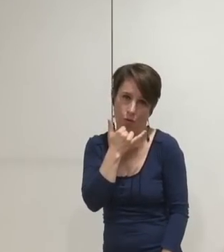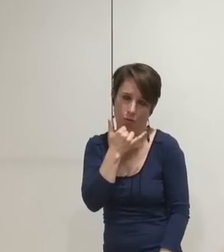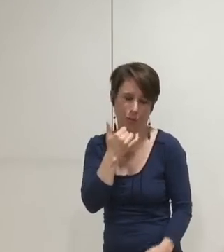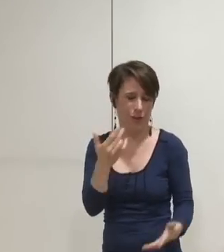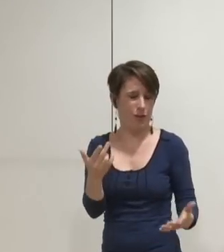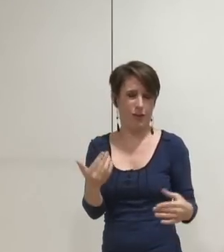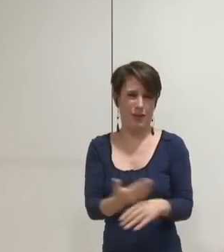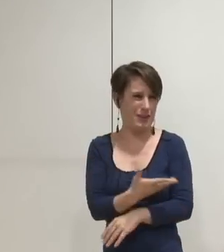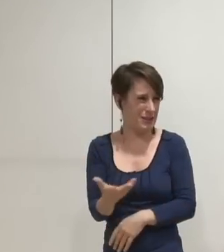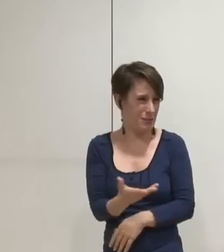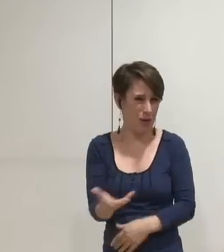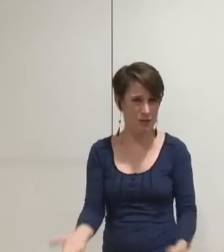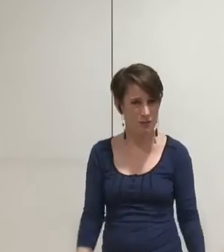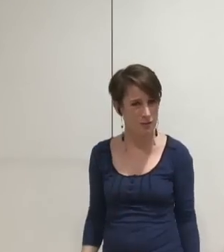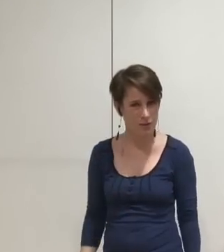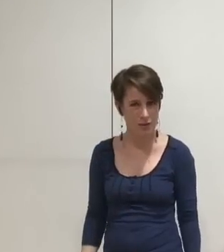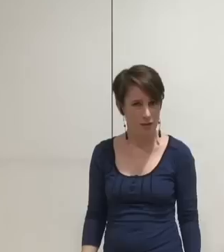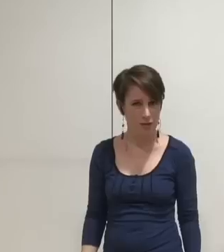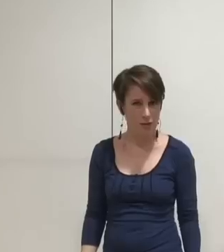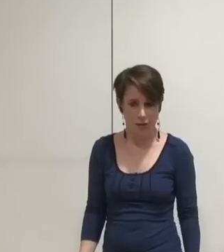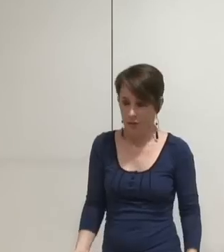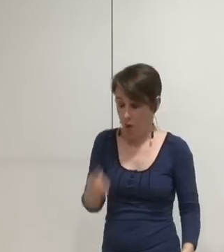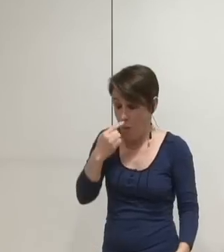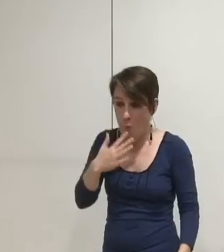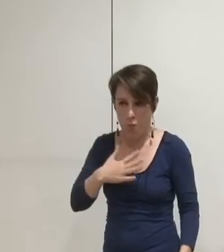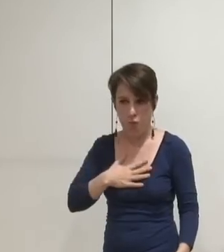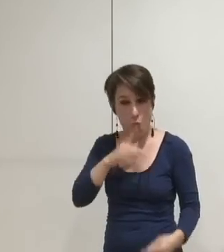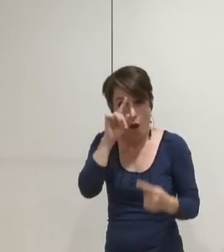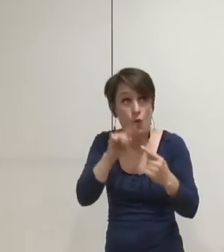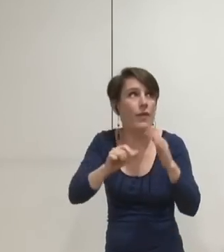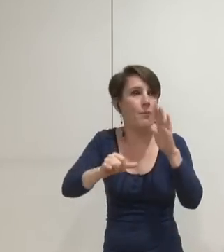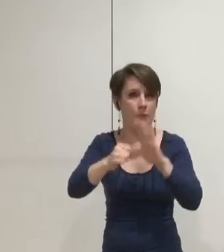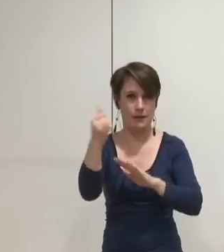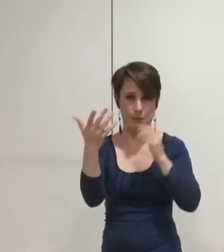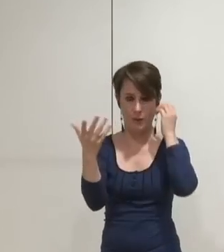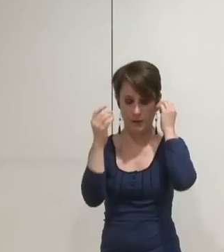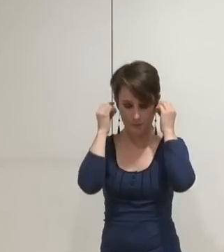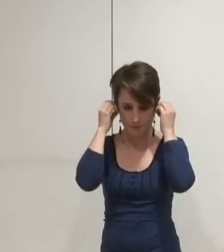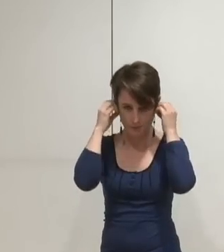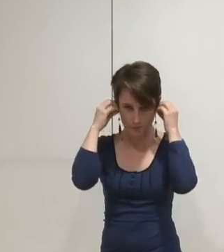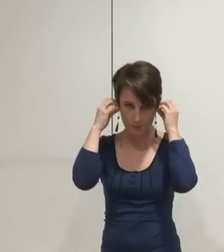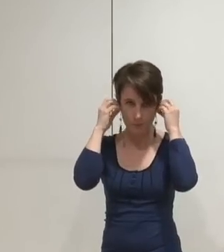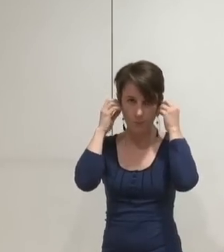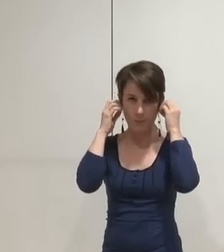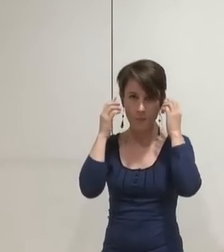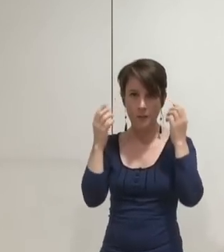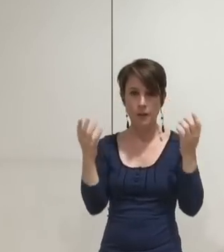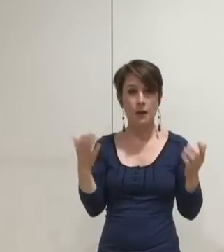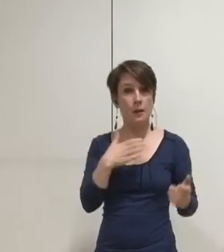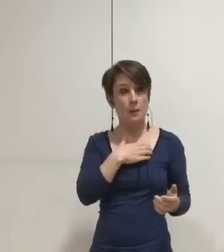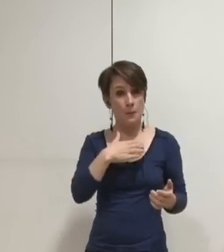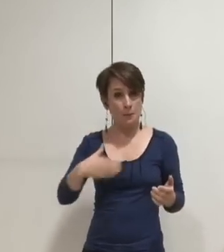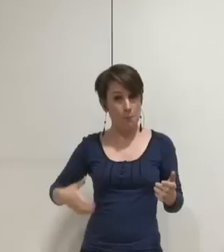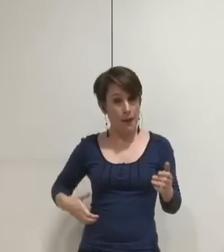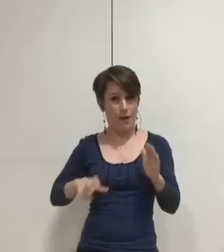mais qu'est-ce qui se passeel pour moi la question essentielle est de savoir est-ce que le maire de Grenoble